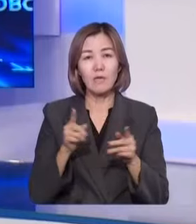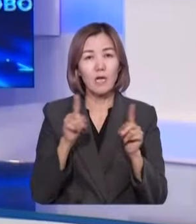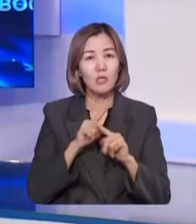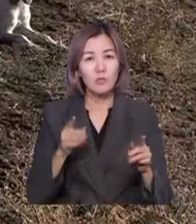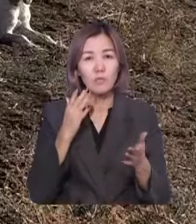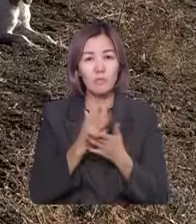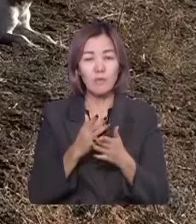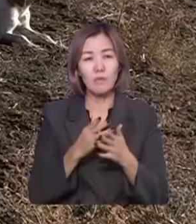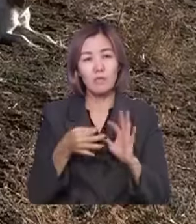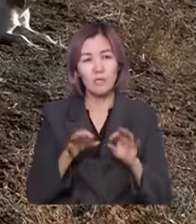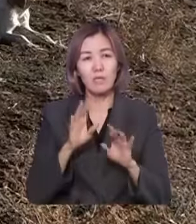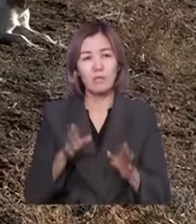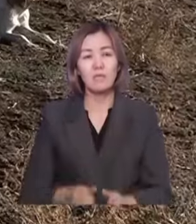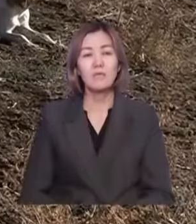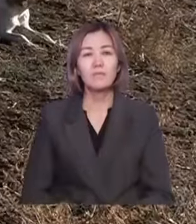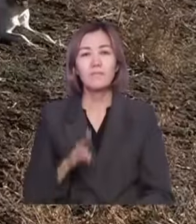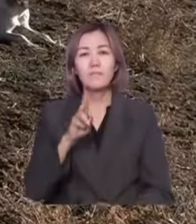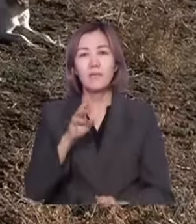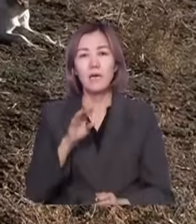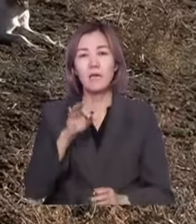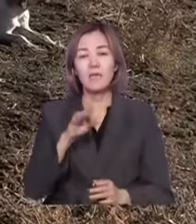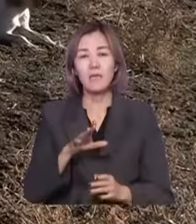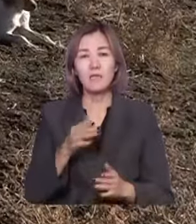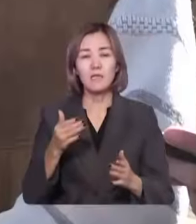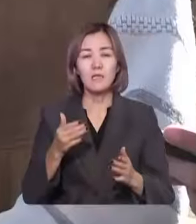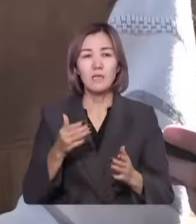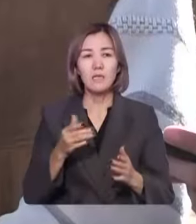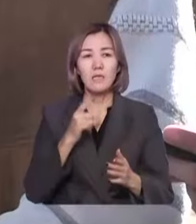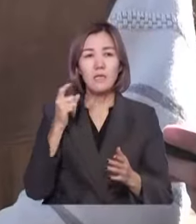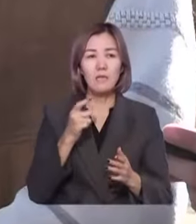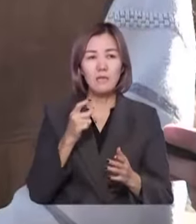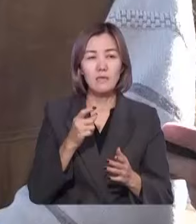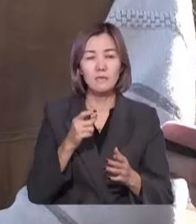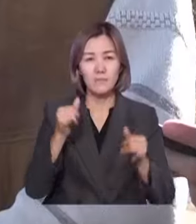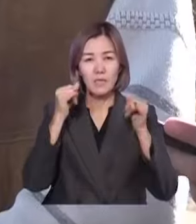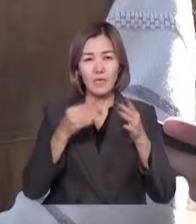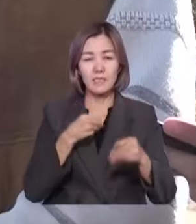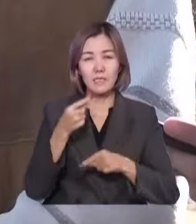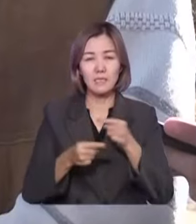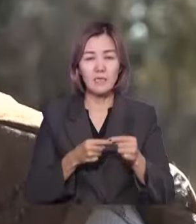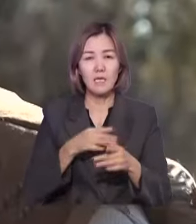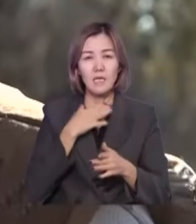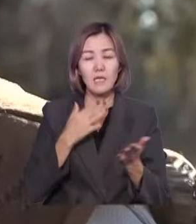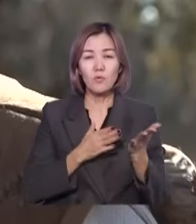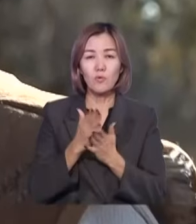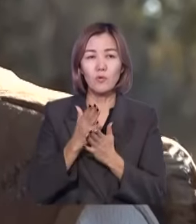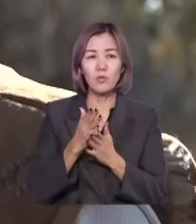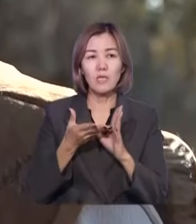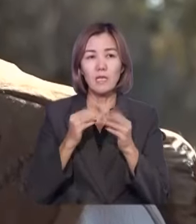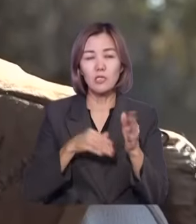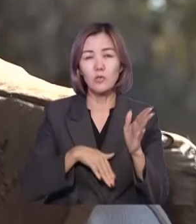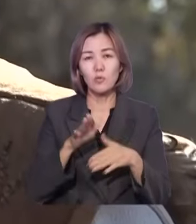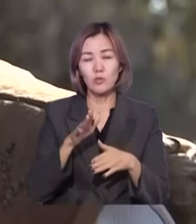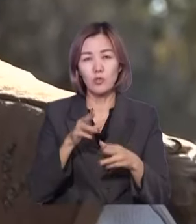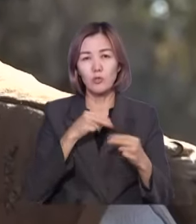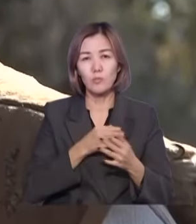көрелік. Қаратал ауданындағы Жанат Өкенов мал басын асылдандырып ет өндіру бағытында нәтижелі жұмыс істеп жатыр. Алғаш